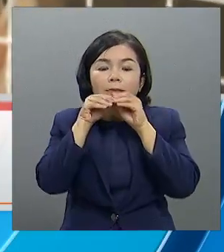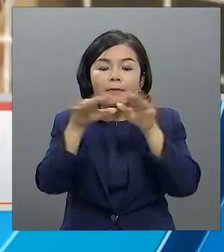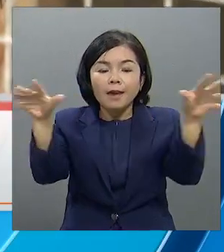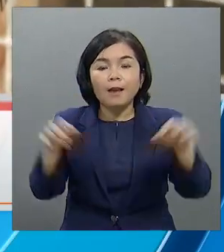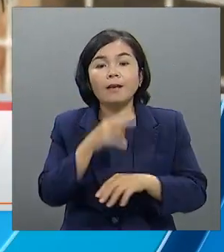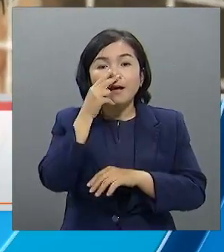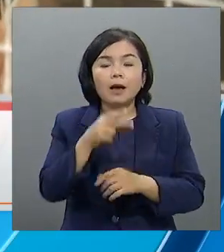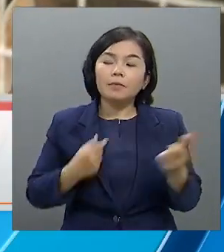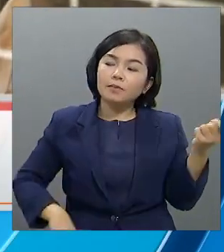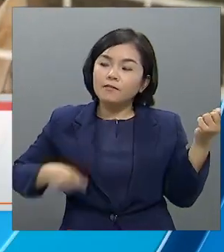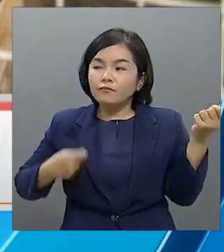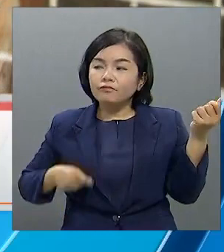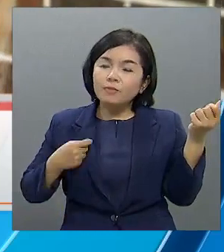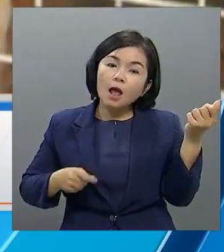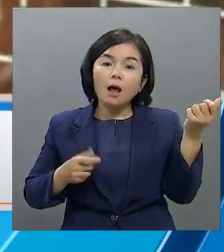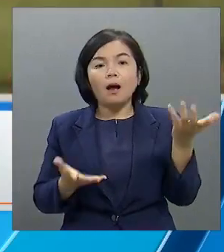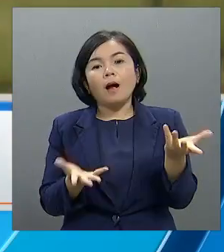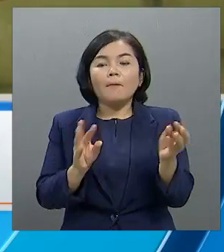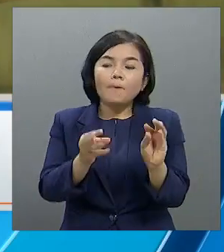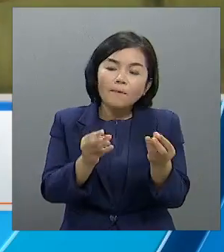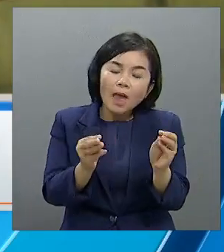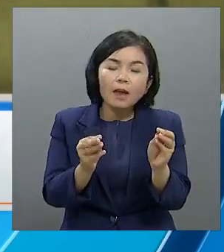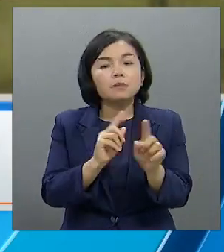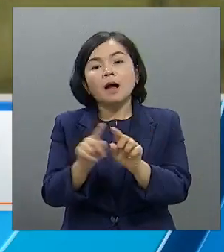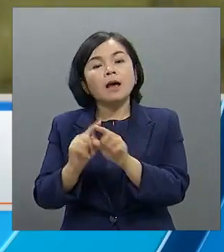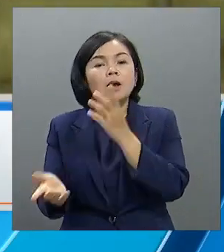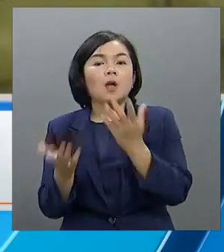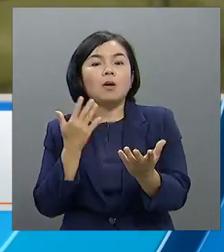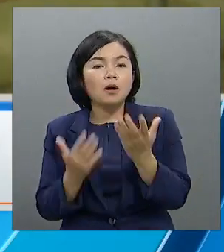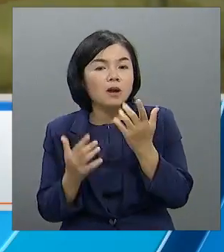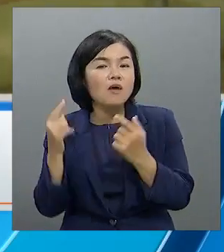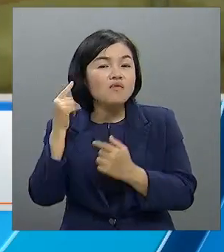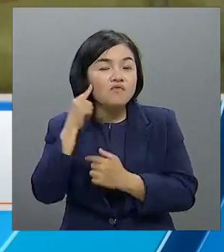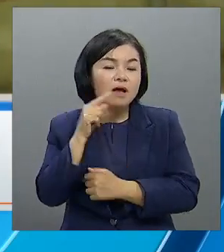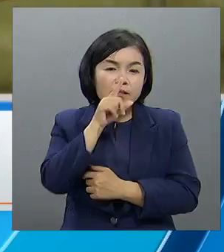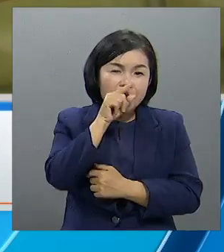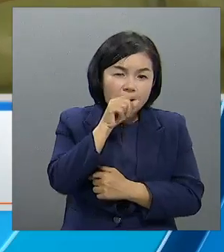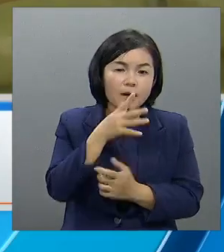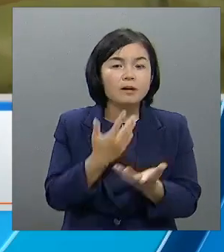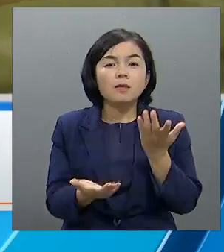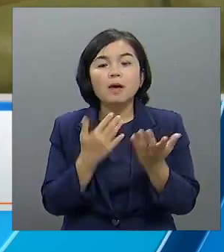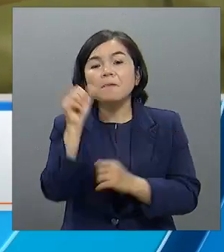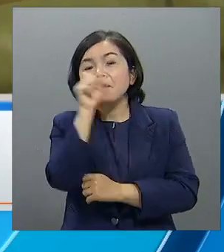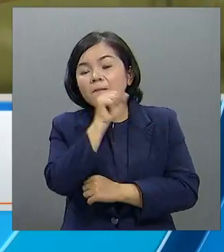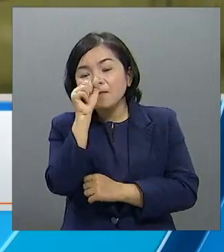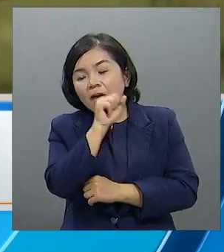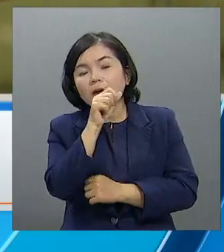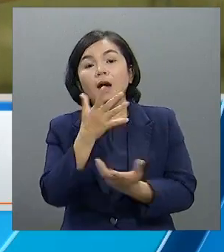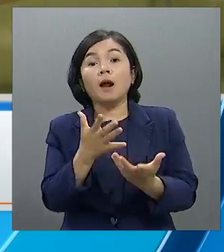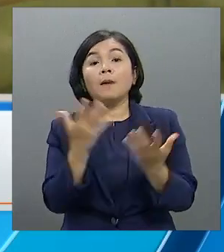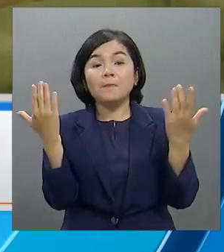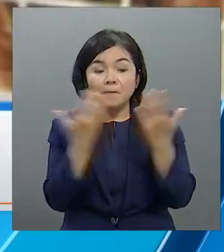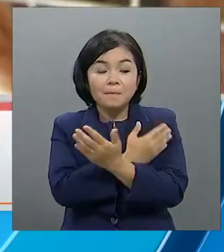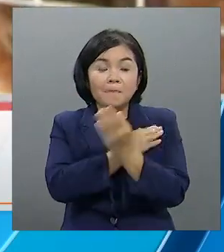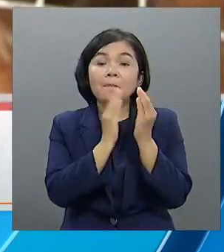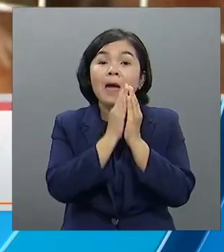ร์ให้ฟังมั่งเปิดเพลงอะคูสติกให้ฟังบ้างหรือแม้กระทั่งเปิดเพลงคลาสสิกก็มีนี่เปิดธรรมะก็มา ก่อนหน้